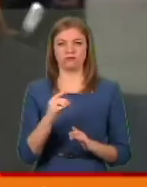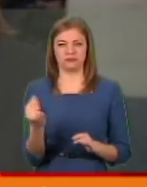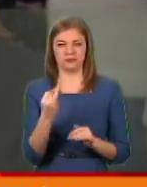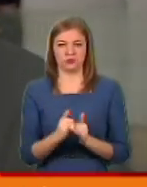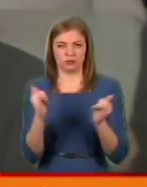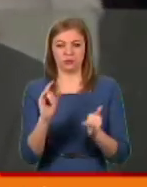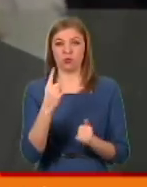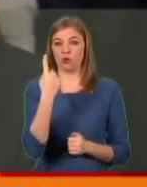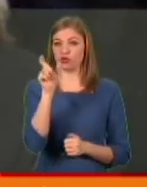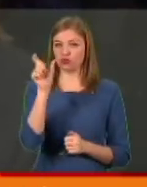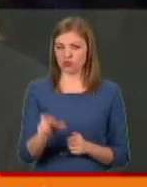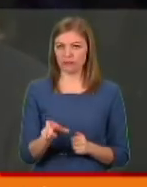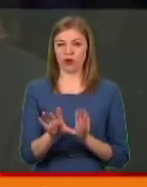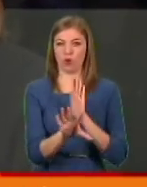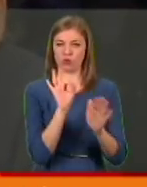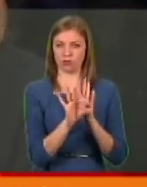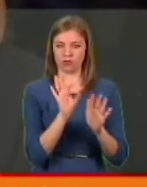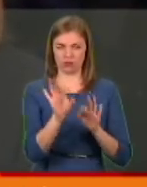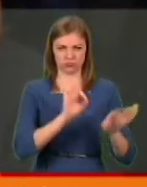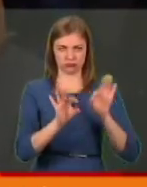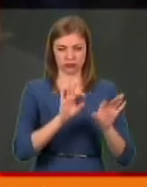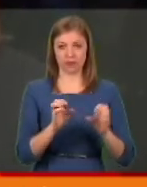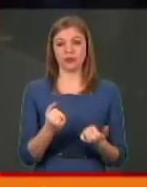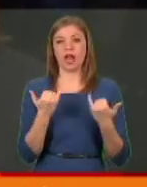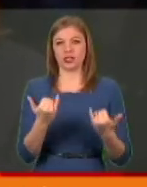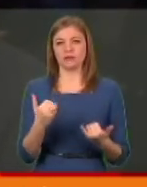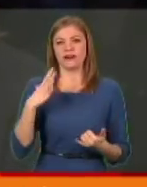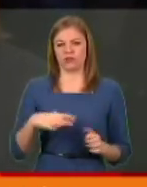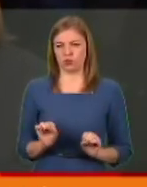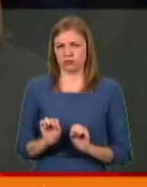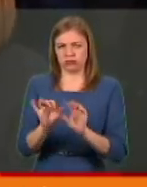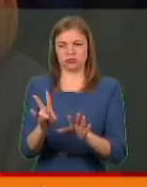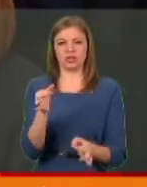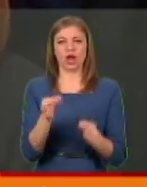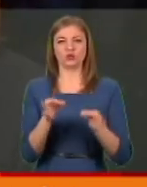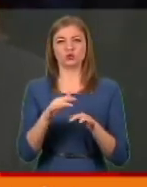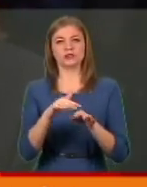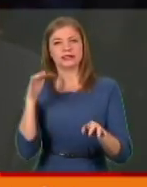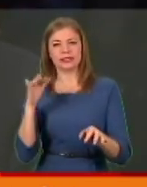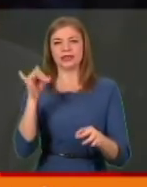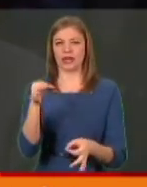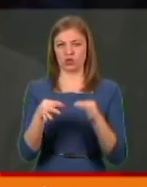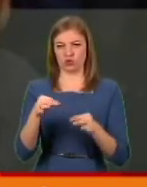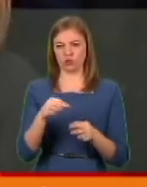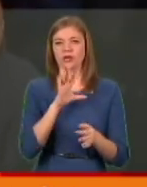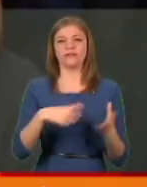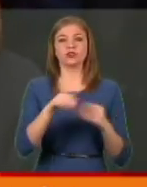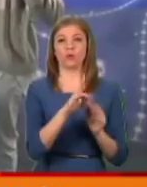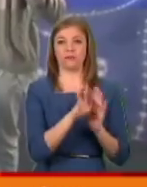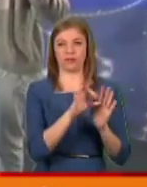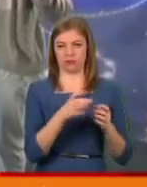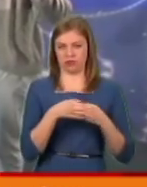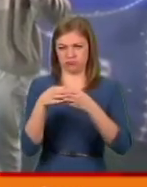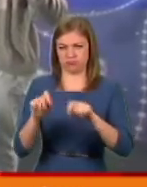усиливается, ведь один человек отобрал всех участников и теперь вынужден отдать на суд зрителей и судей всех, кого он